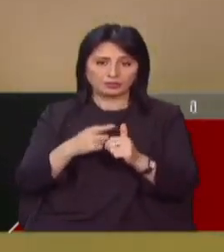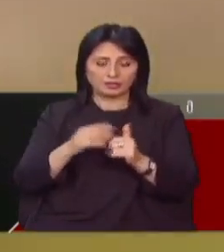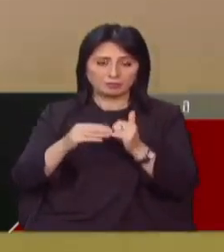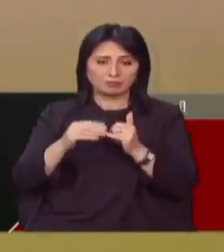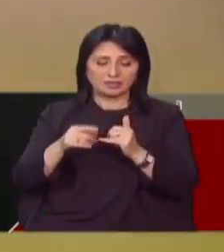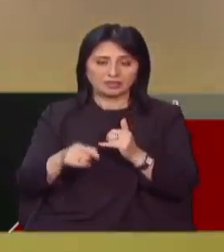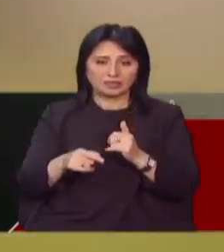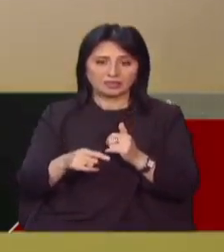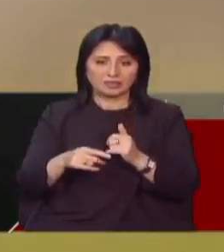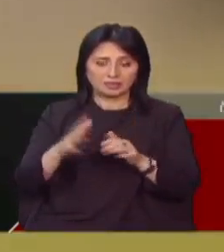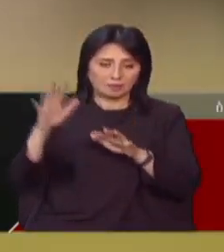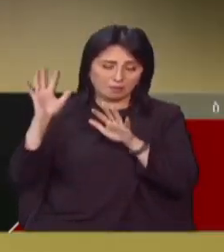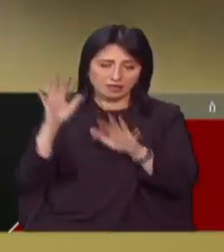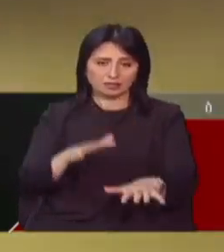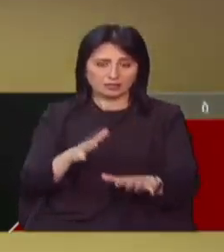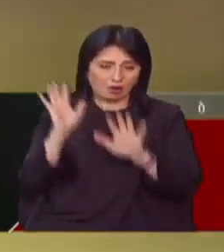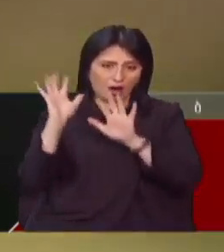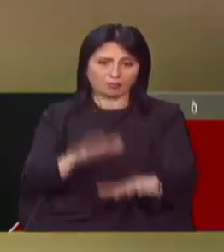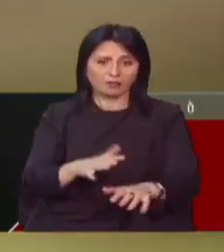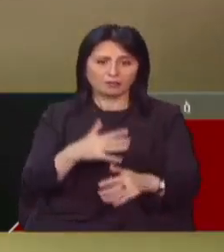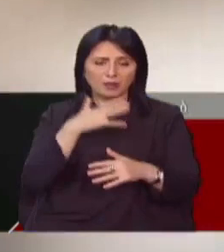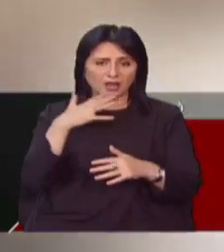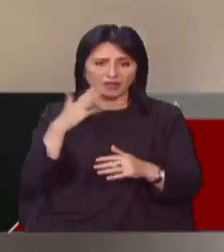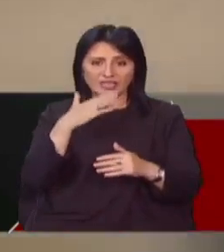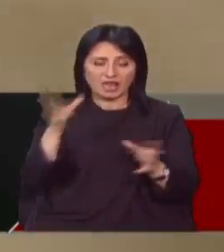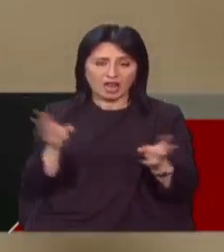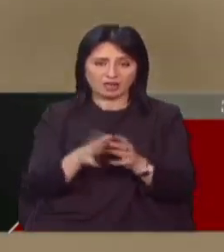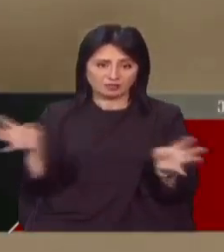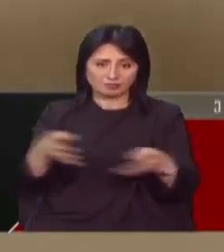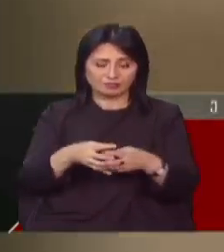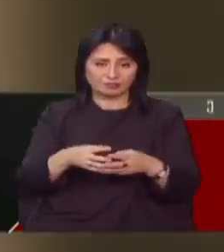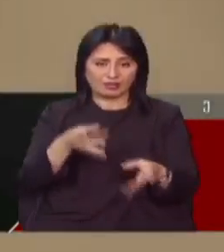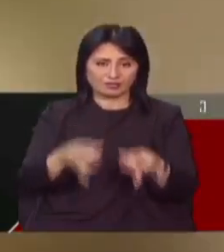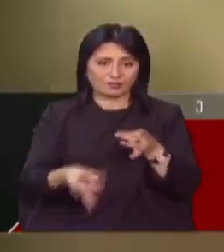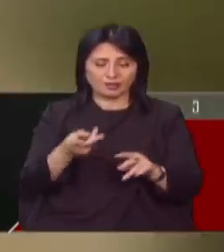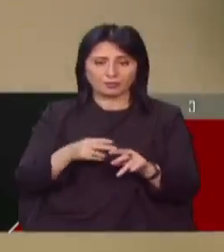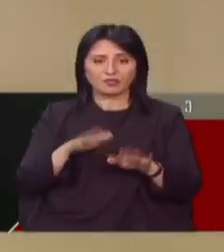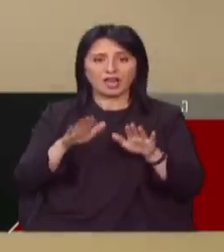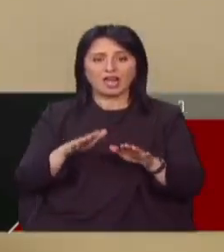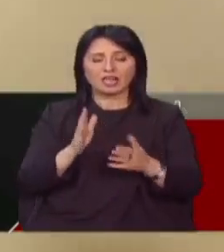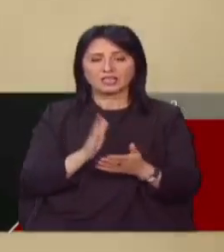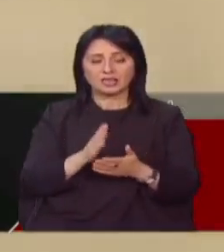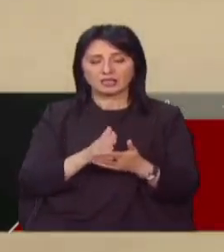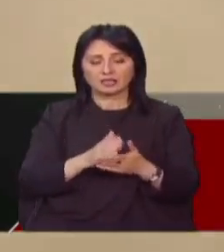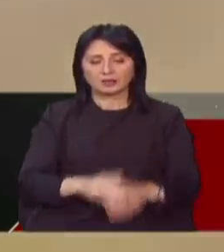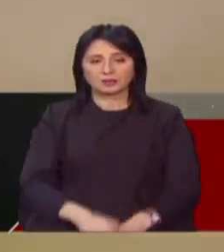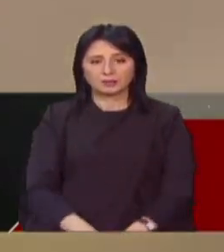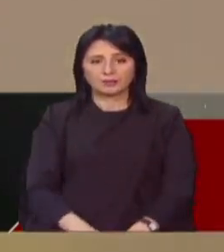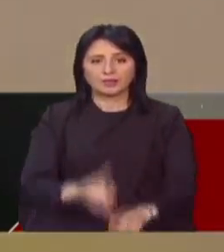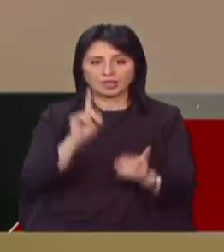მიწის მასა, დიდი მასა ხალხთან ერთად. ამასთანავე ადგილზე იმყოფებიან